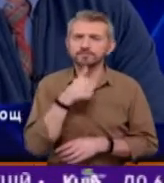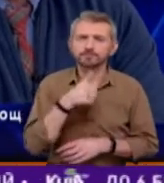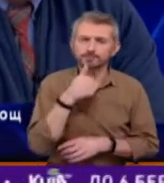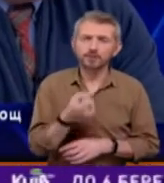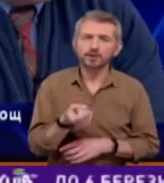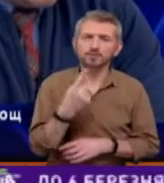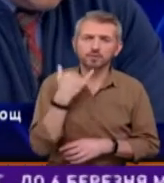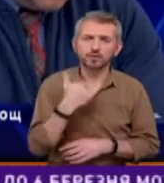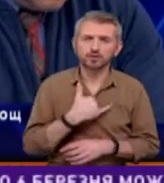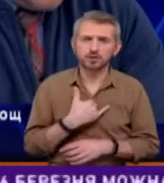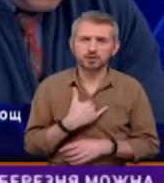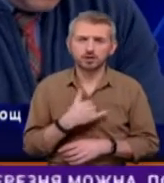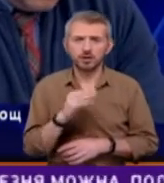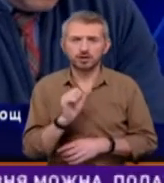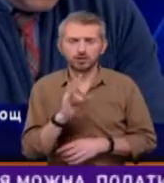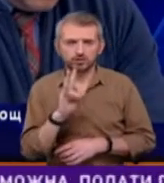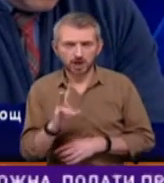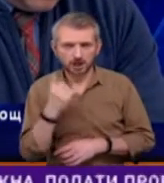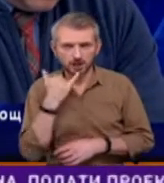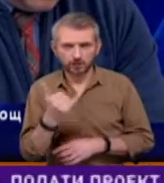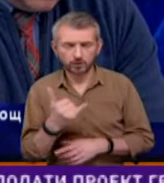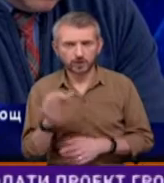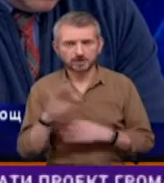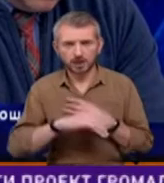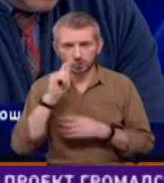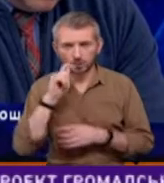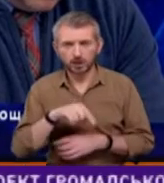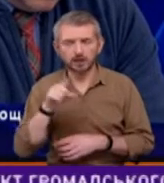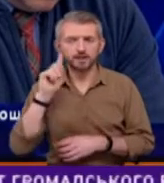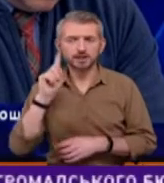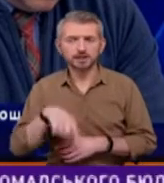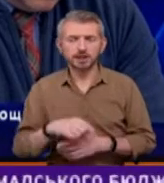ви дзвоните нам? Жанна телефонує з Західної України. Ви знаєте,